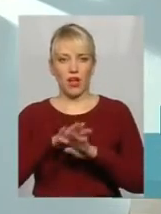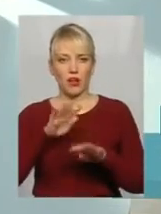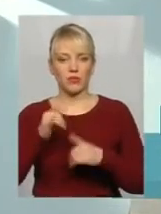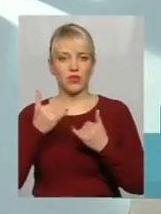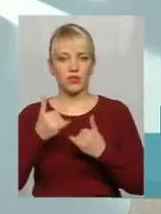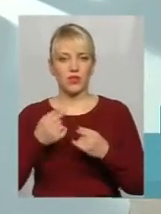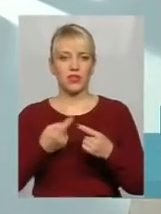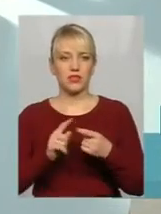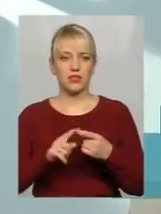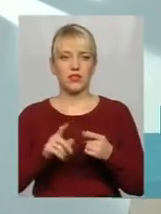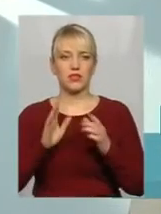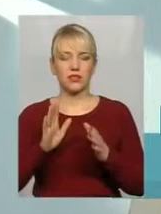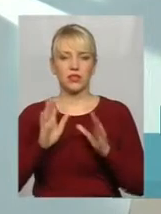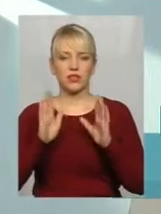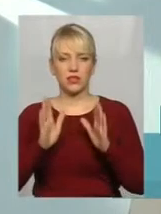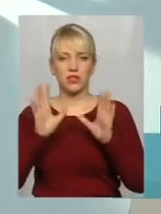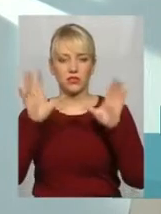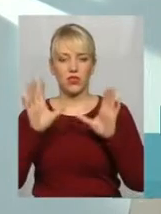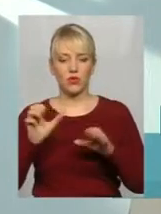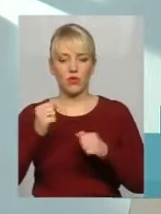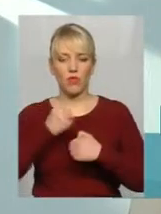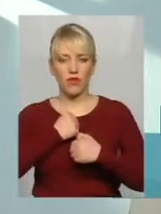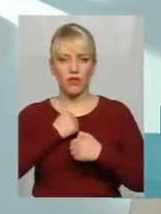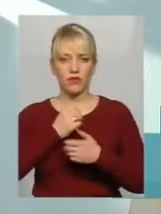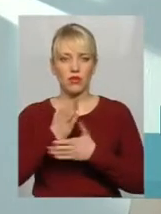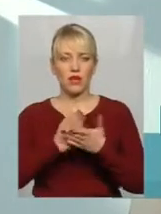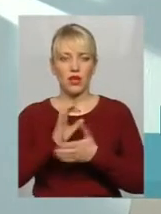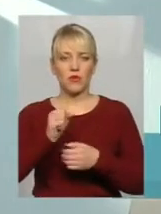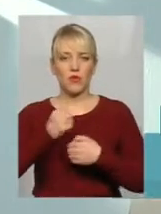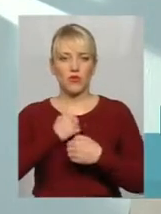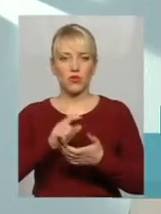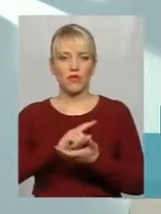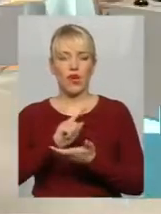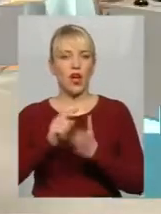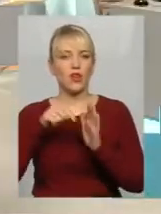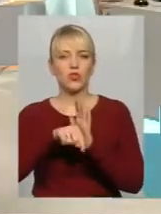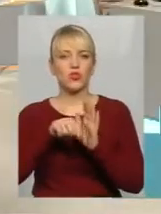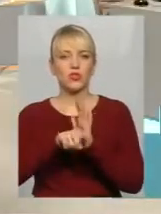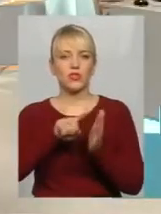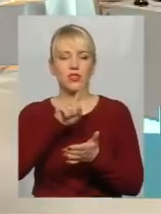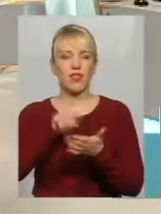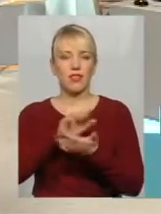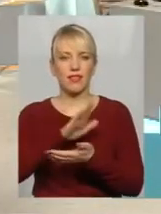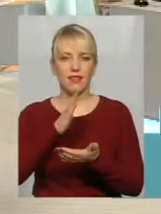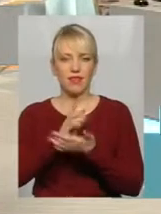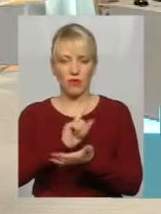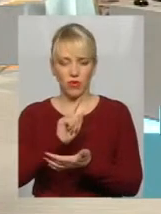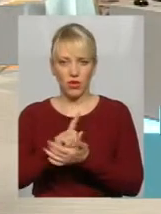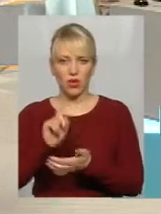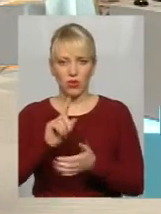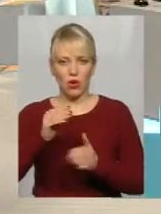момент це просто закон про військову службу, військовий обов'язок. А що означає не є обов'язковим? Тобто